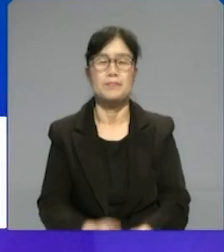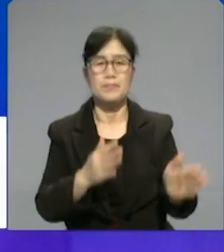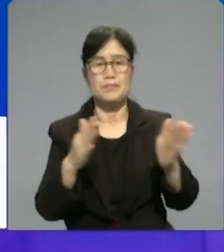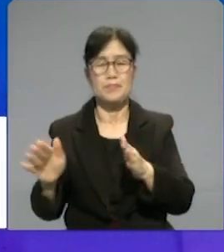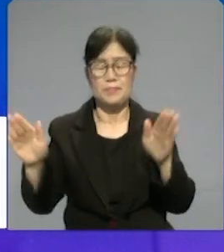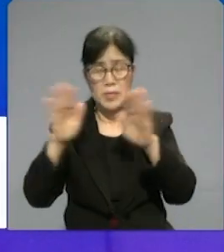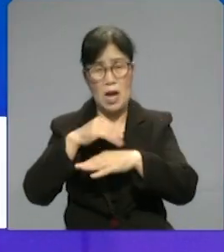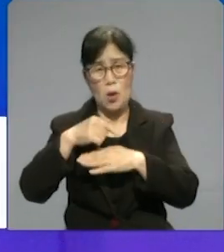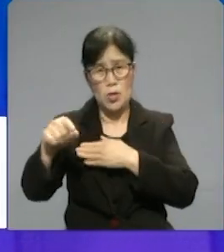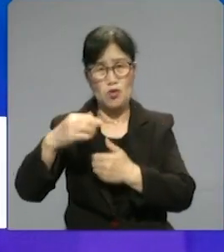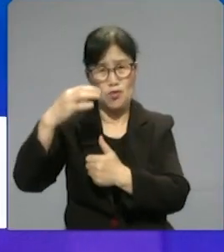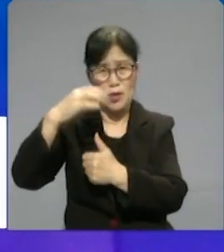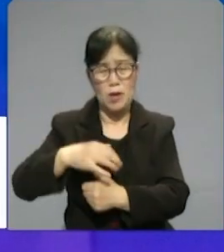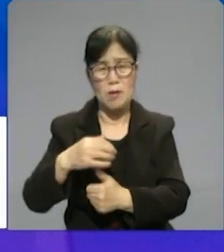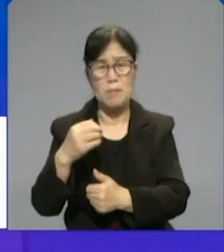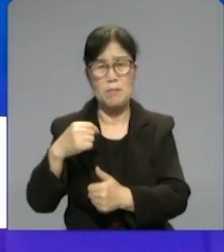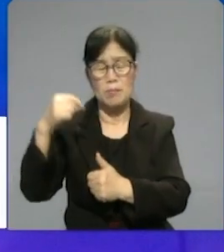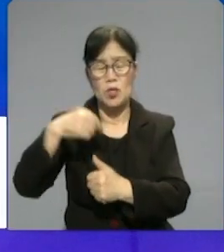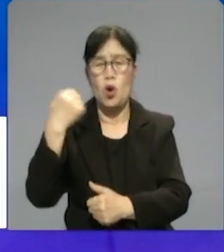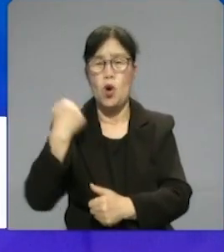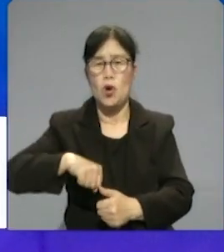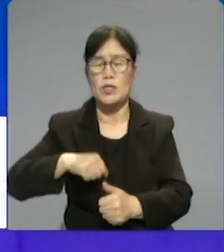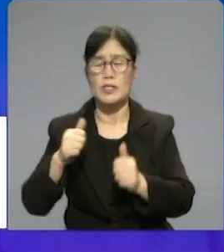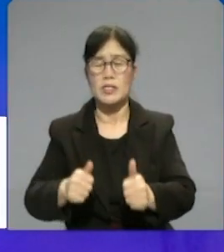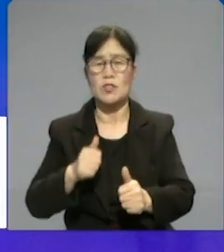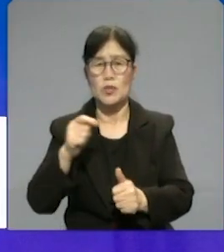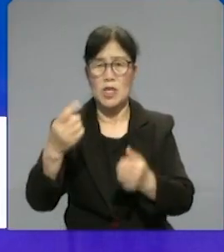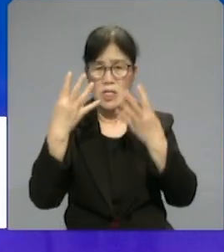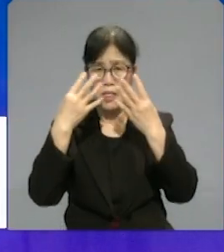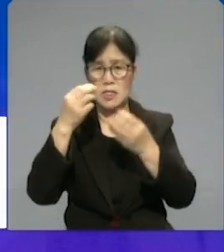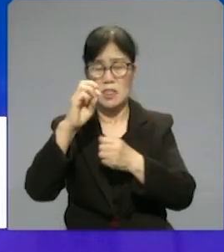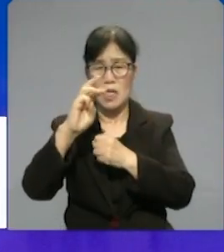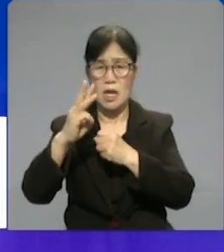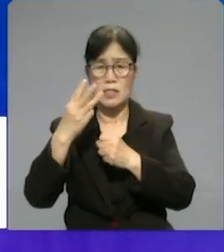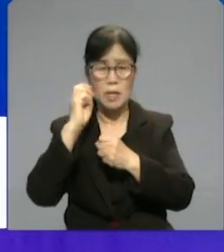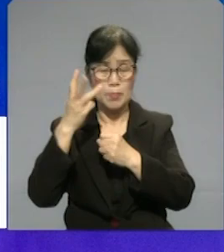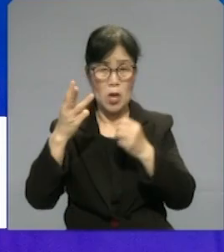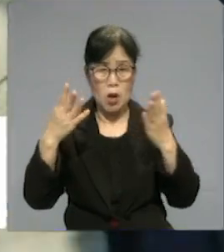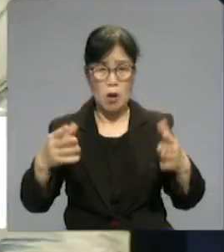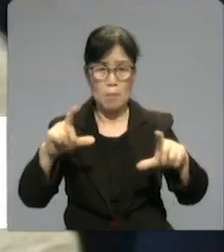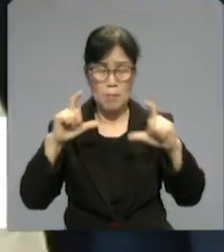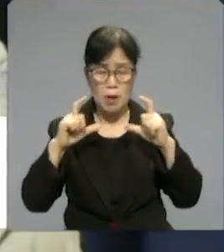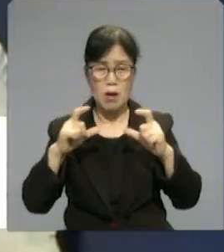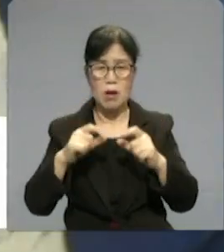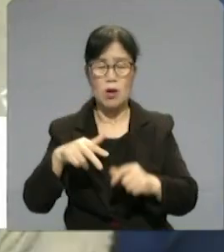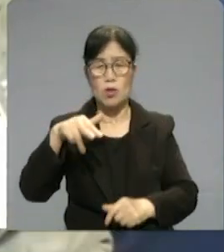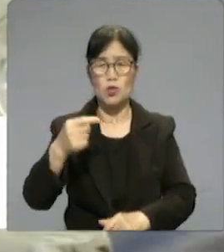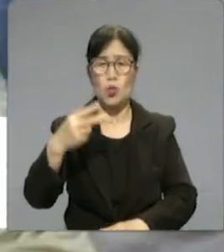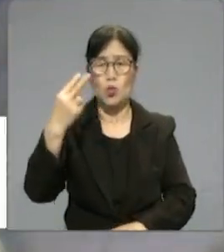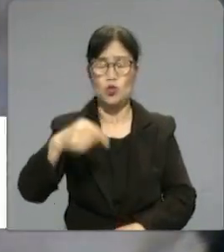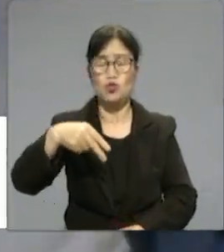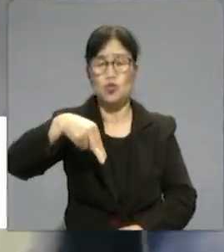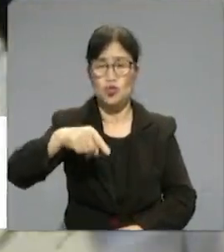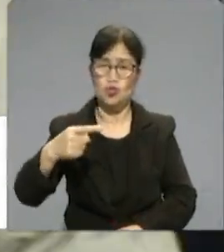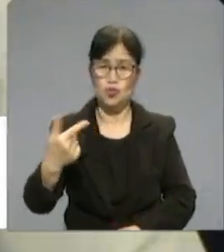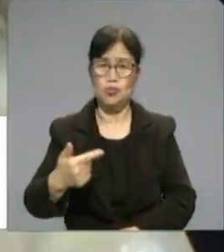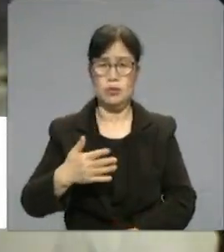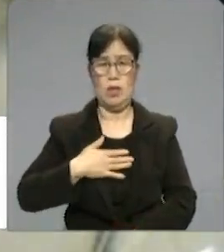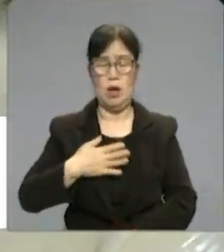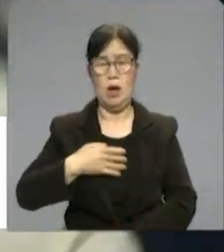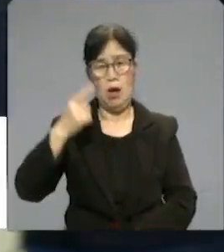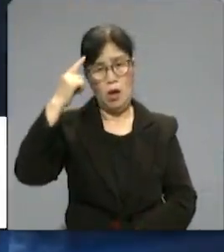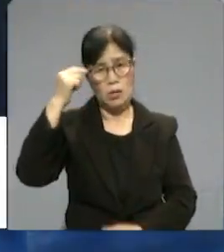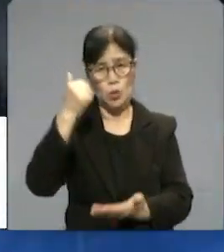야간 외출 제한 명령을 어겨 기소돼 징역 3개월을 선고받은 조두순이 항소심 첫 재판에서 자신이 왜